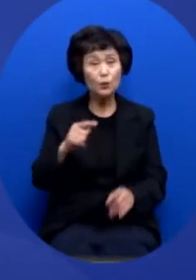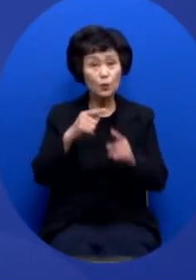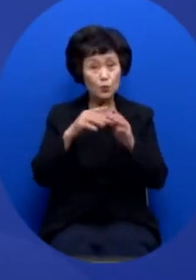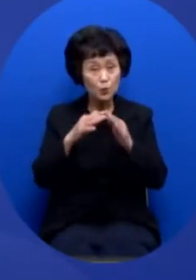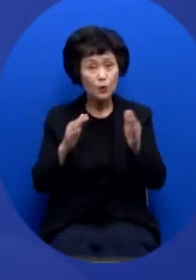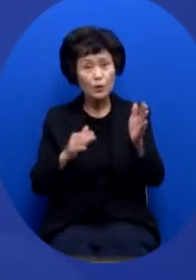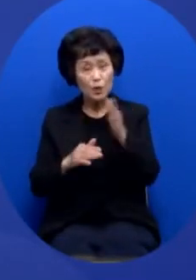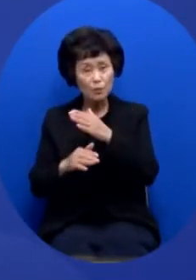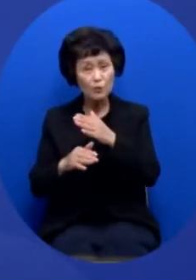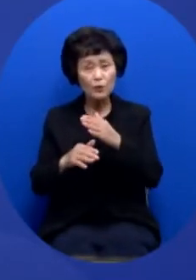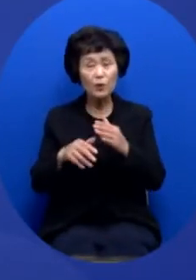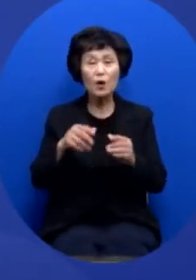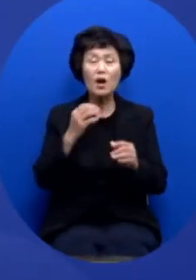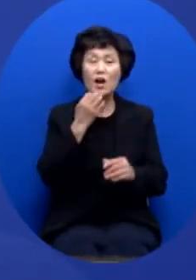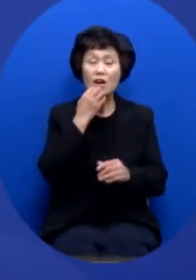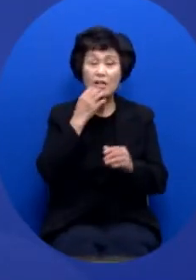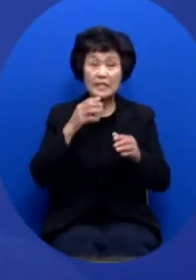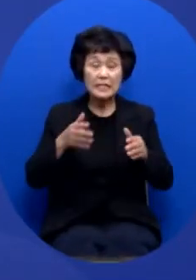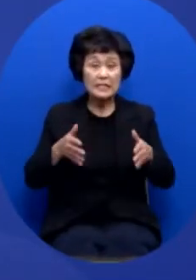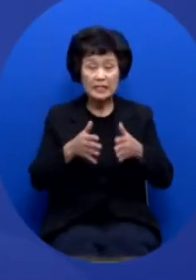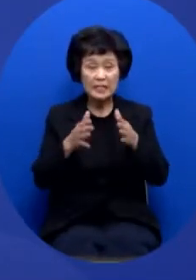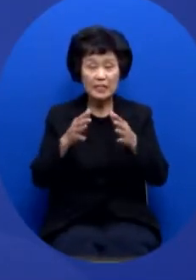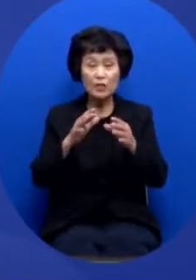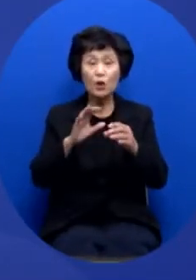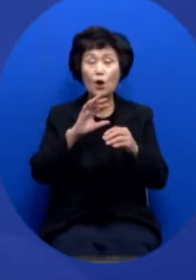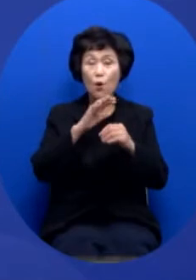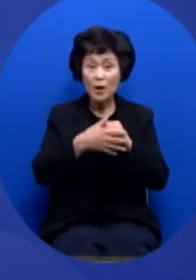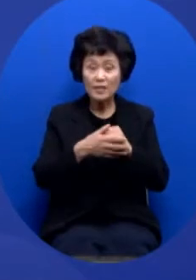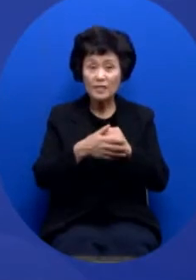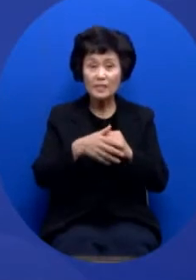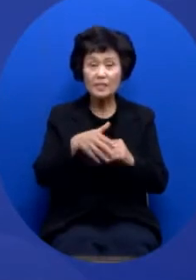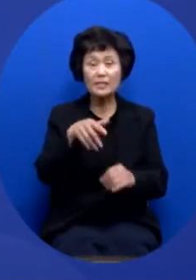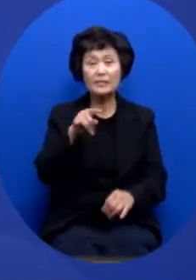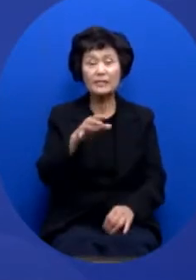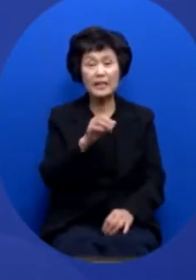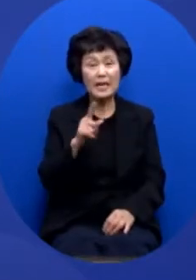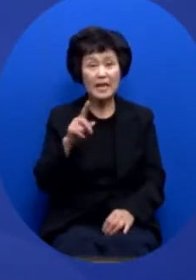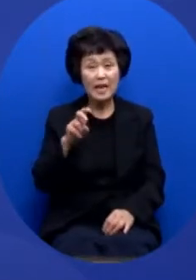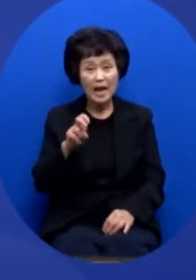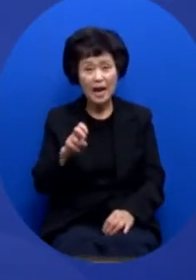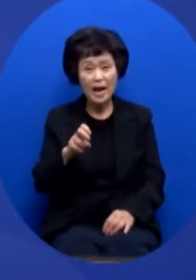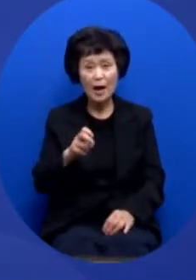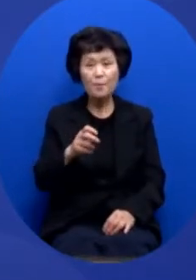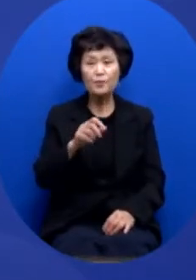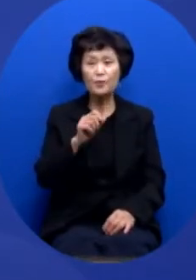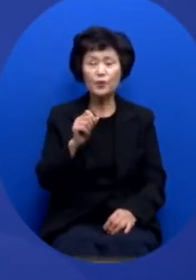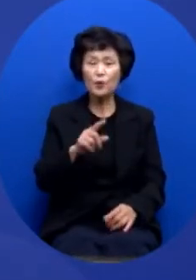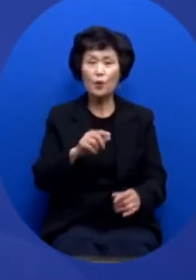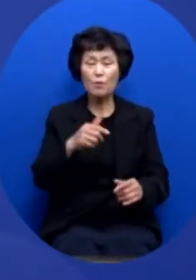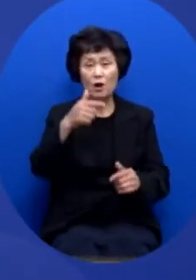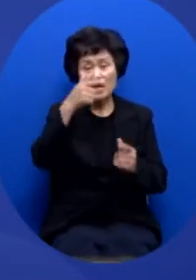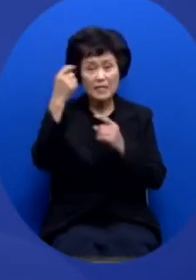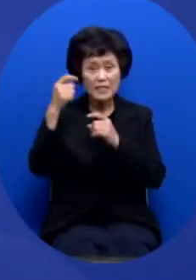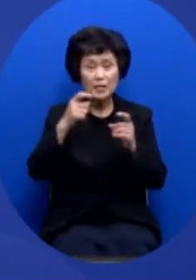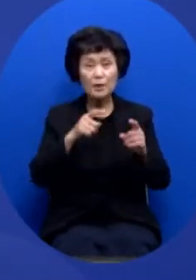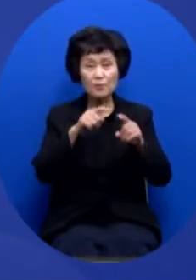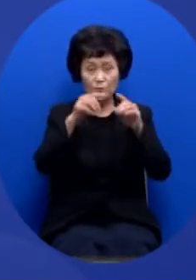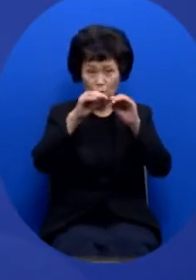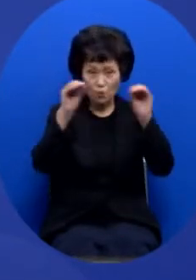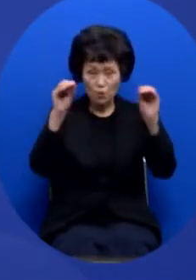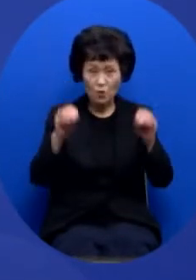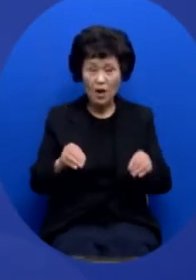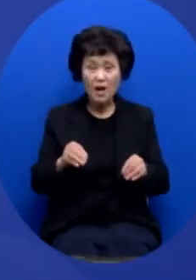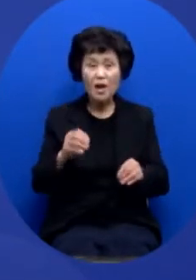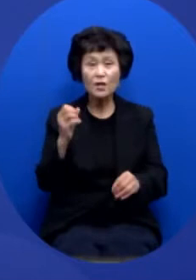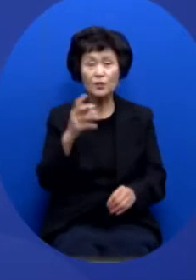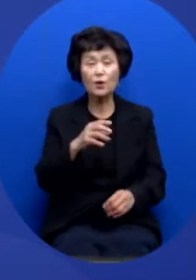순국 유적지인 경기도 화성 제암리교회, 또 충남 서천 마량진 성경전례지 기념관, 또 선교사들이